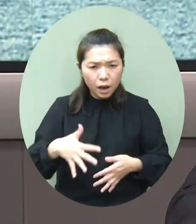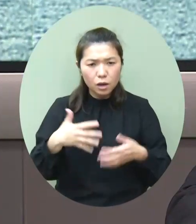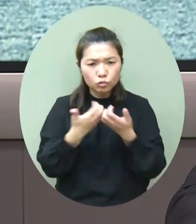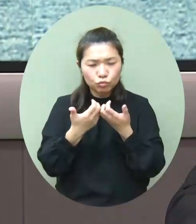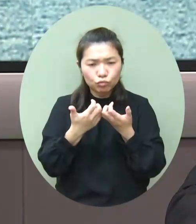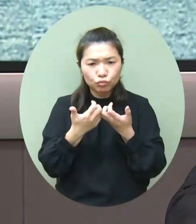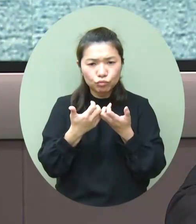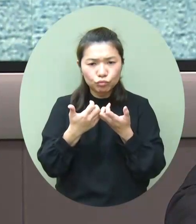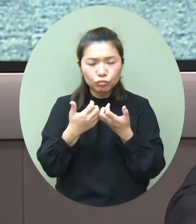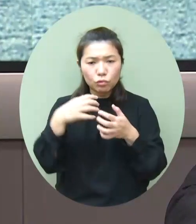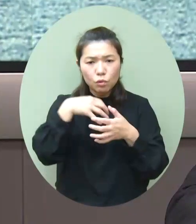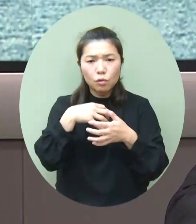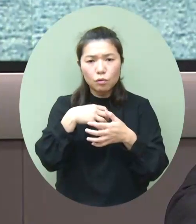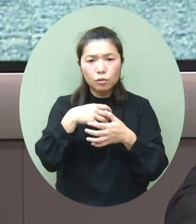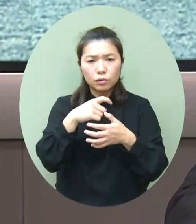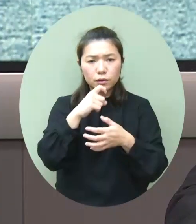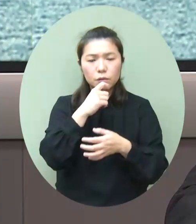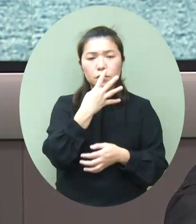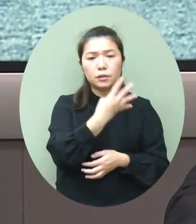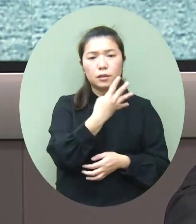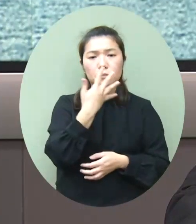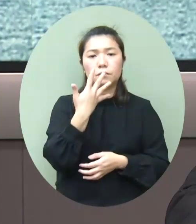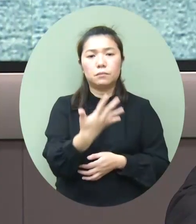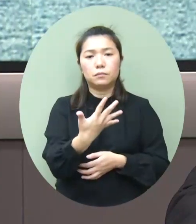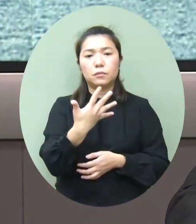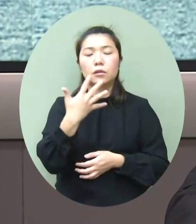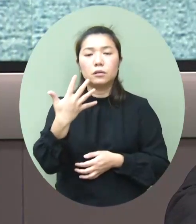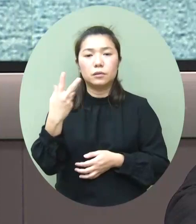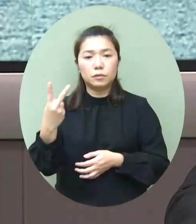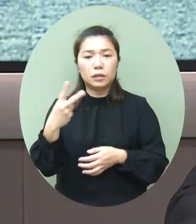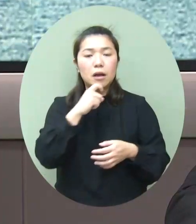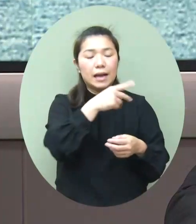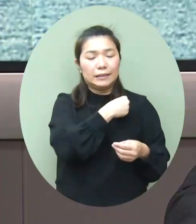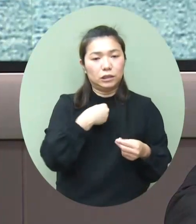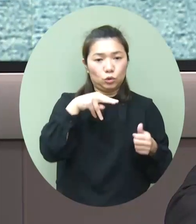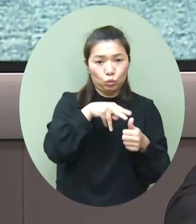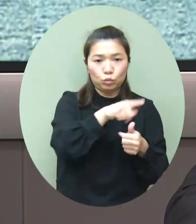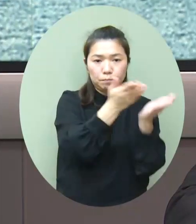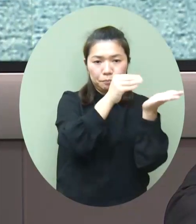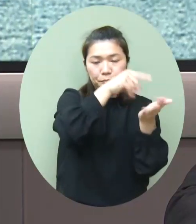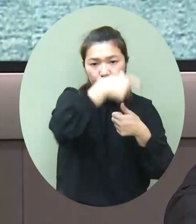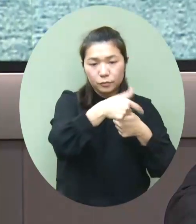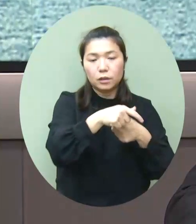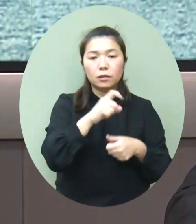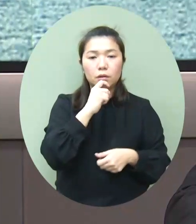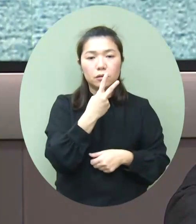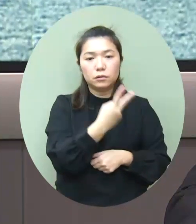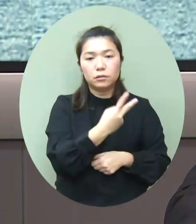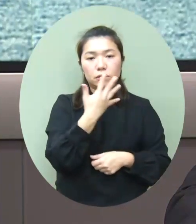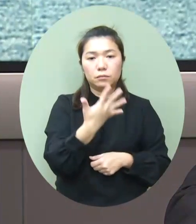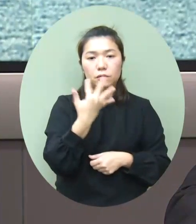35054到40386，在50000多例里面，4552例是经医管局确诊的，